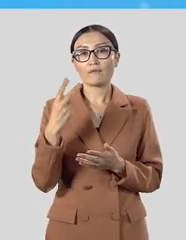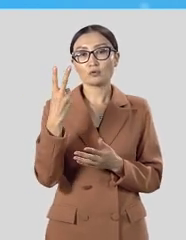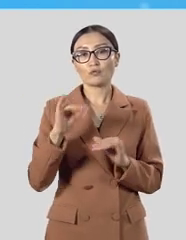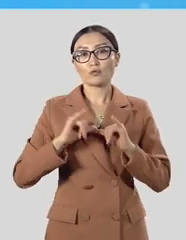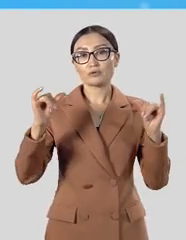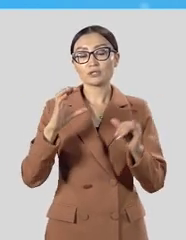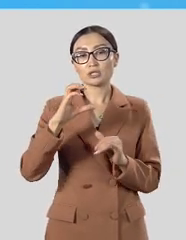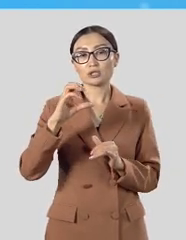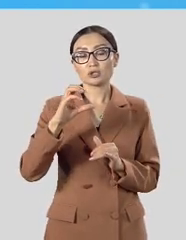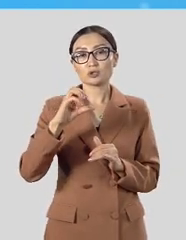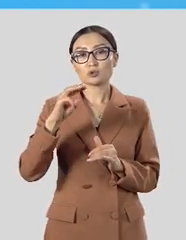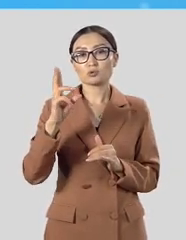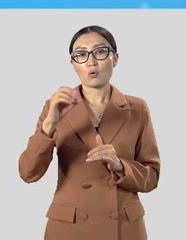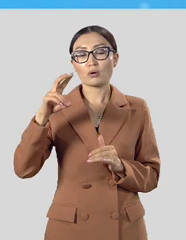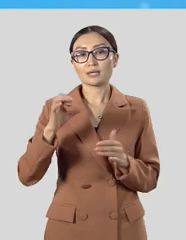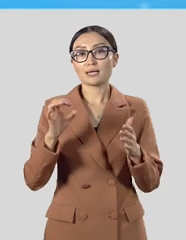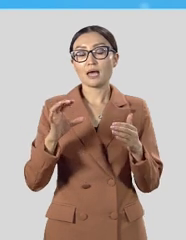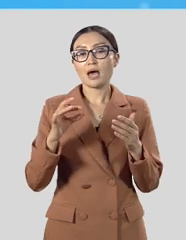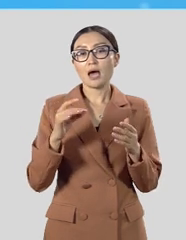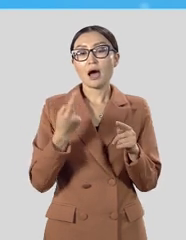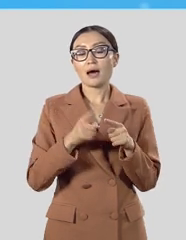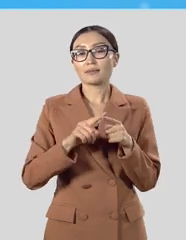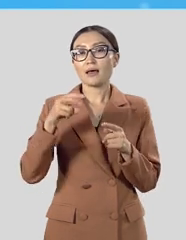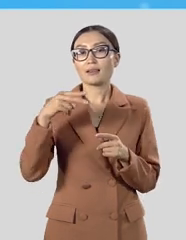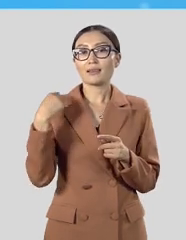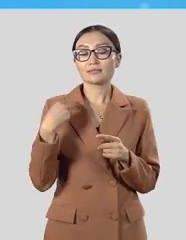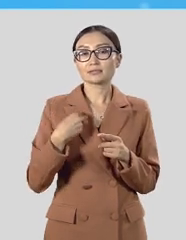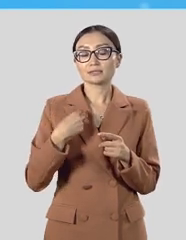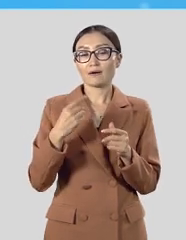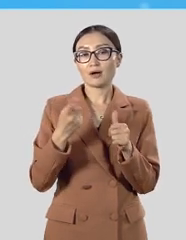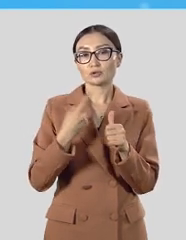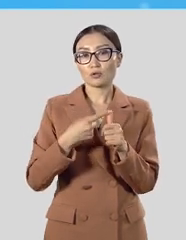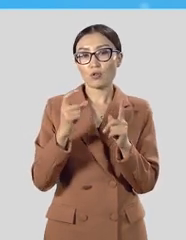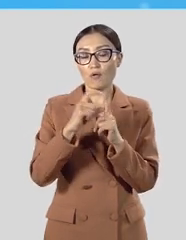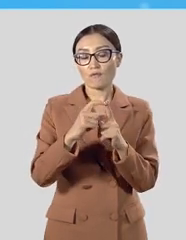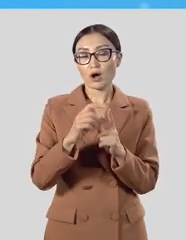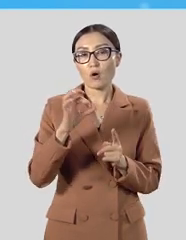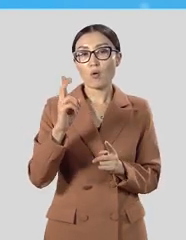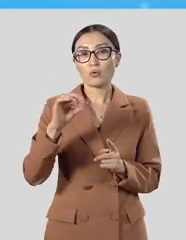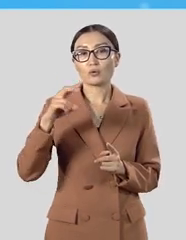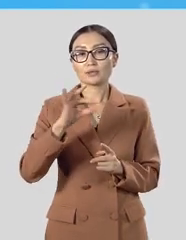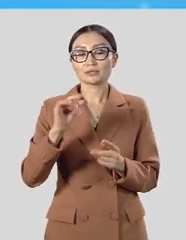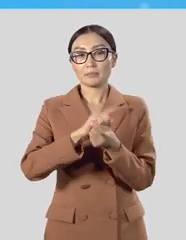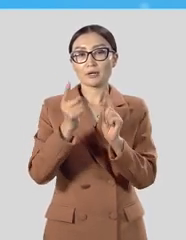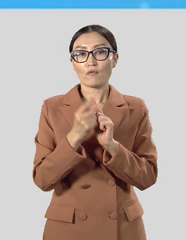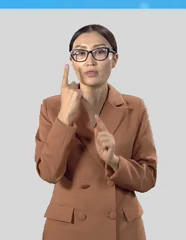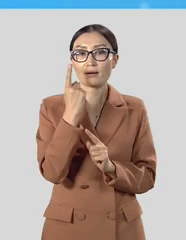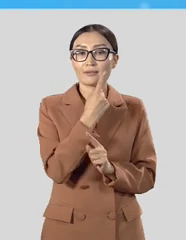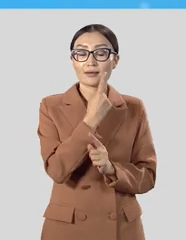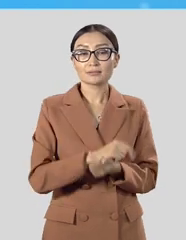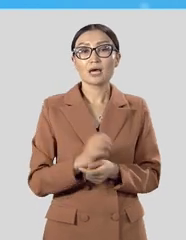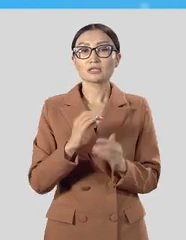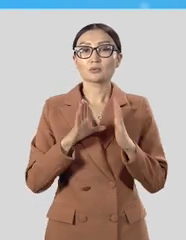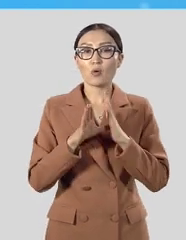стекол. Название окуляр происходит от латинского слова oculus, что значит глаз. Рассматриваем предмет с